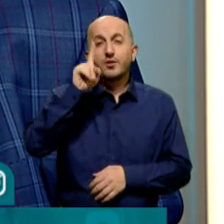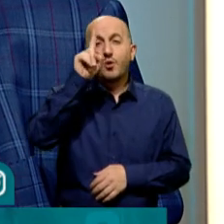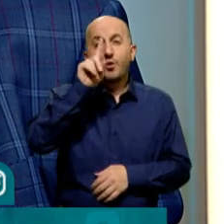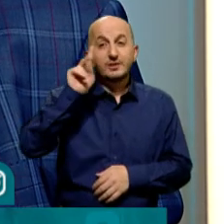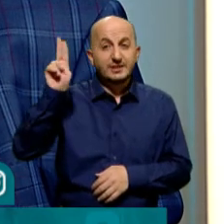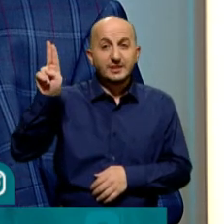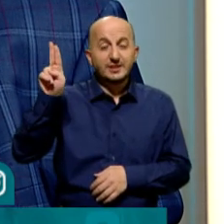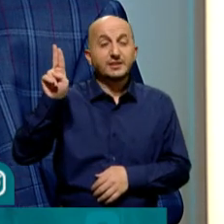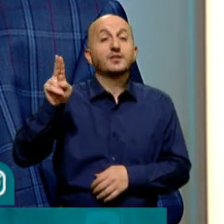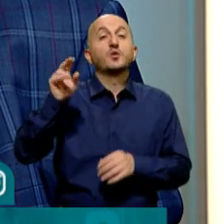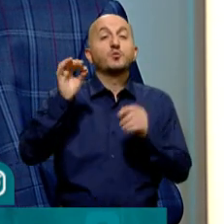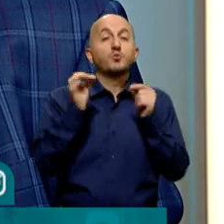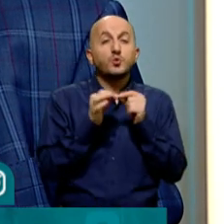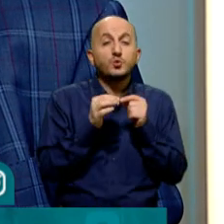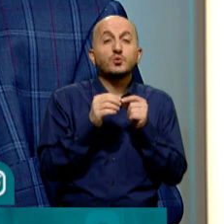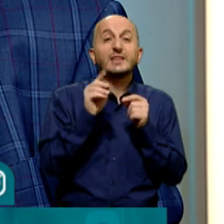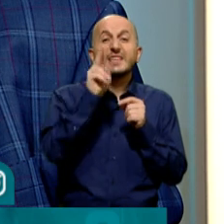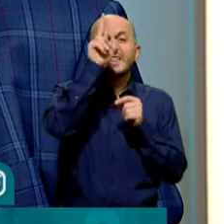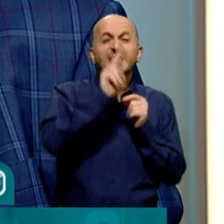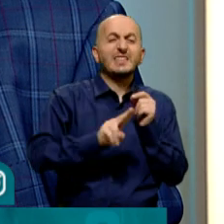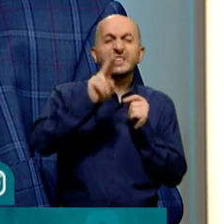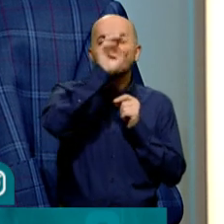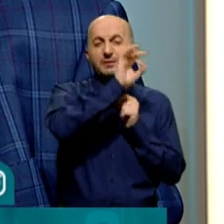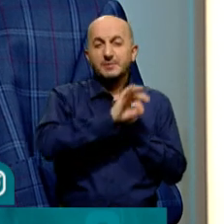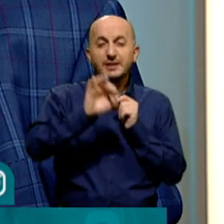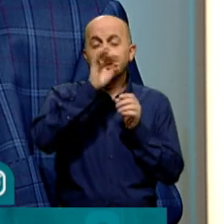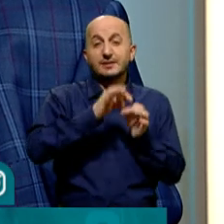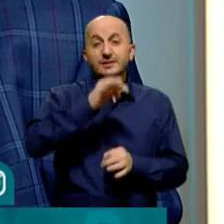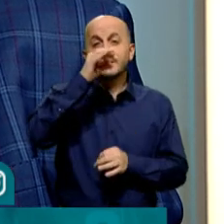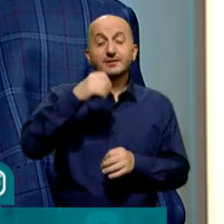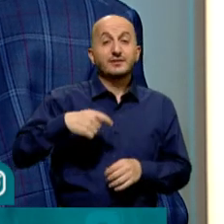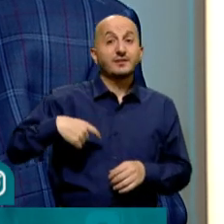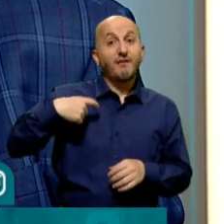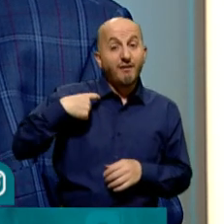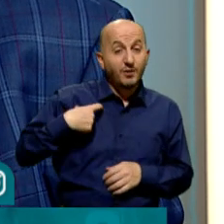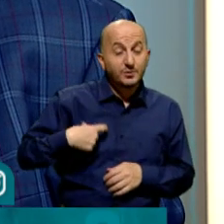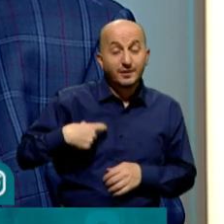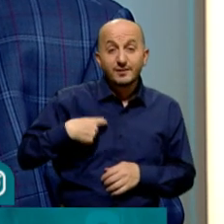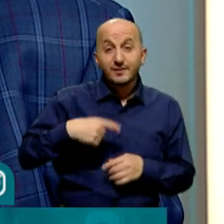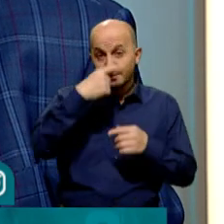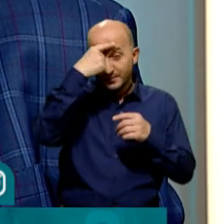milyar insanın karakterini, şeklini, fizik yapısını belirlemede Allah aşkına nasıl etkili olur?